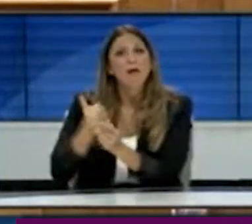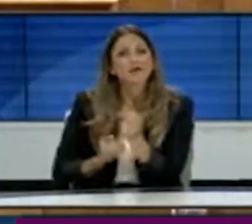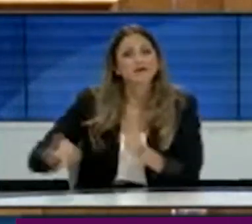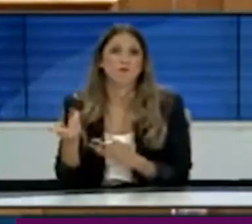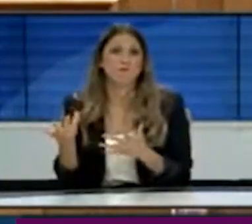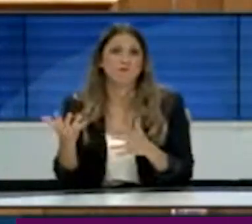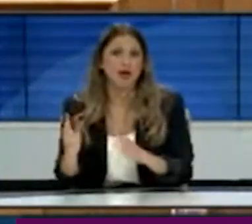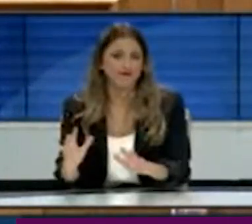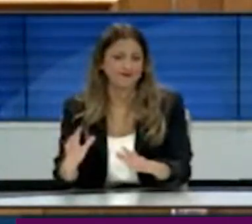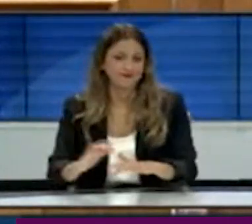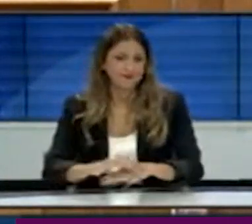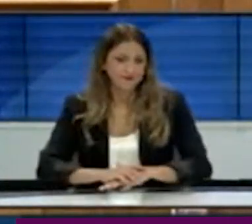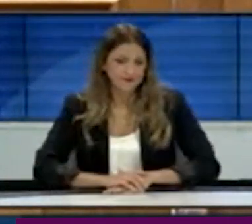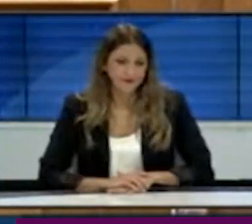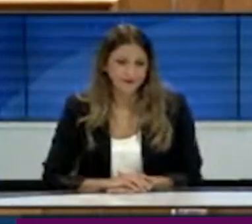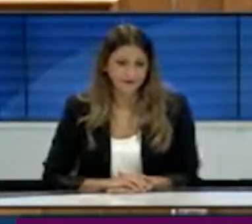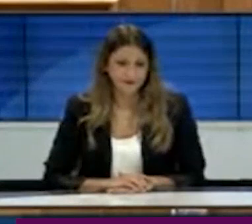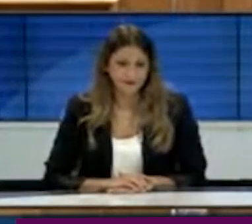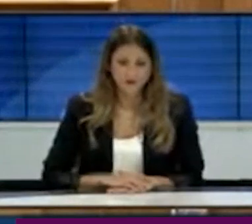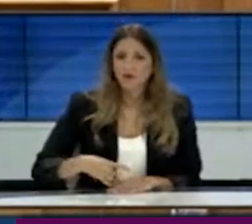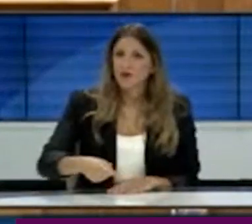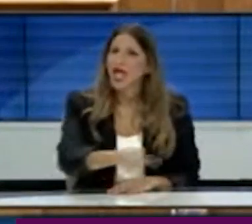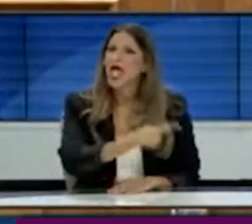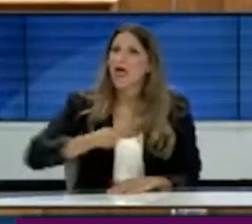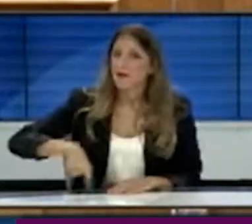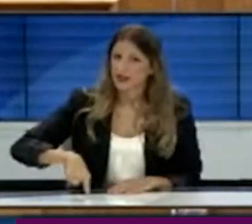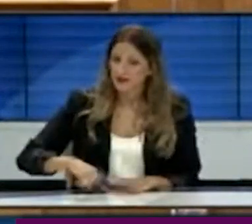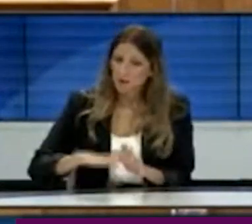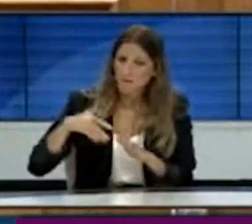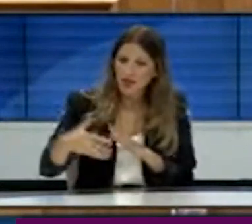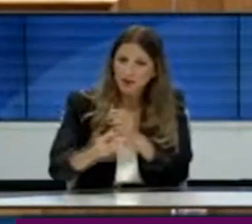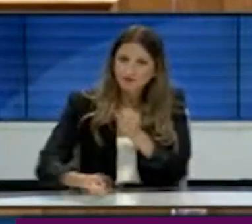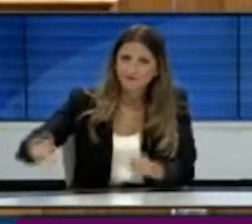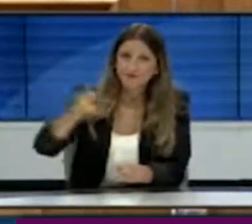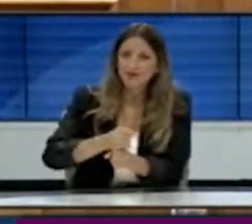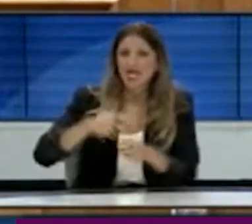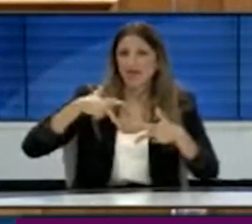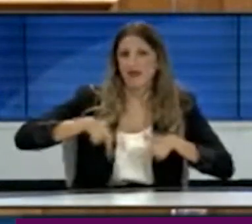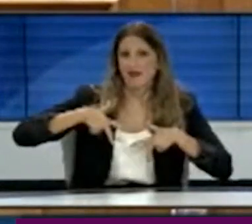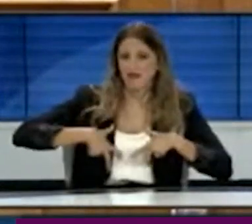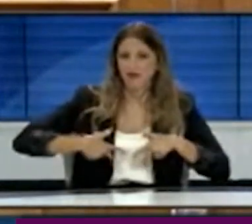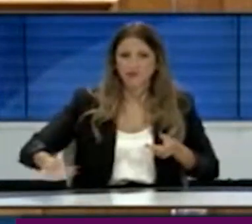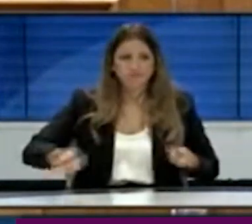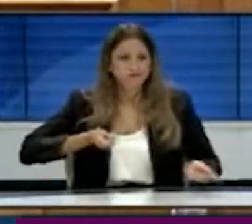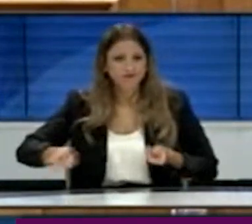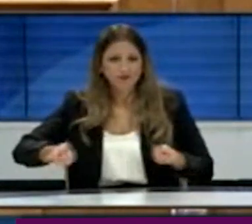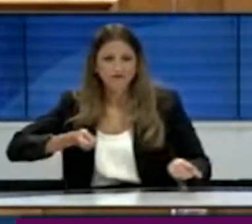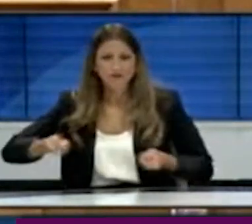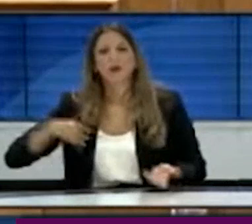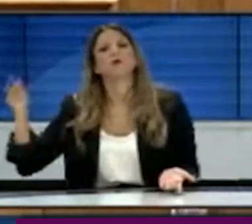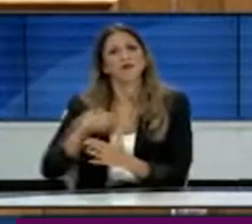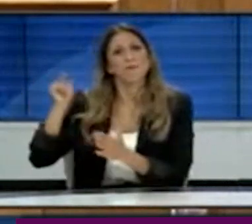ζητάτε και τα ρέστα. Εμείς, η χώρα που παραδώσατε εσείς δύο φορές χρεοκοπημένη, σας την παραδώσαμε στα χεράκια σας